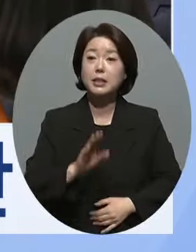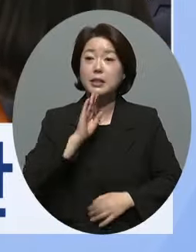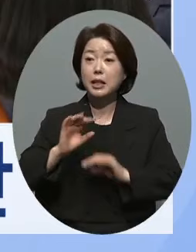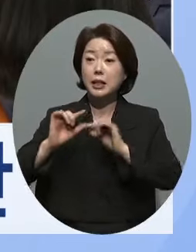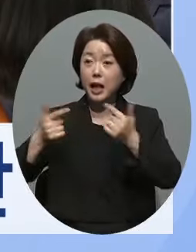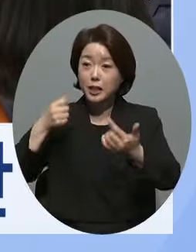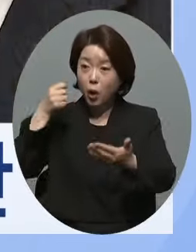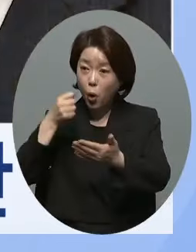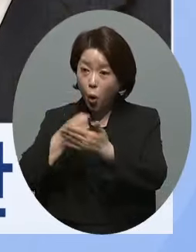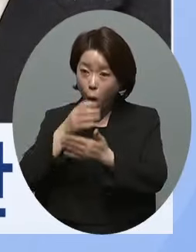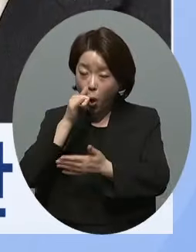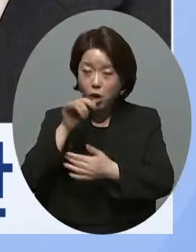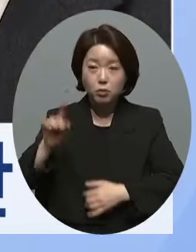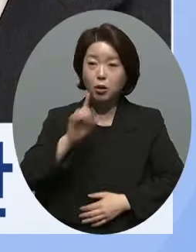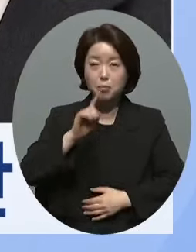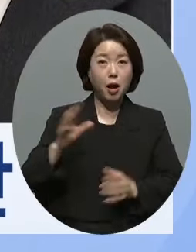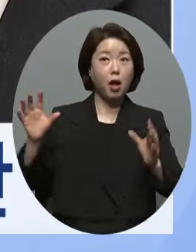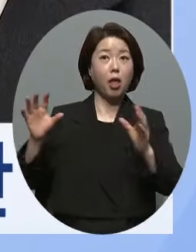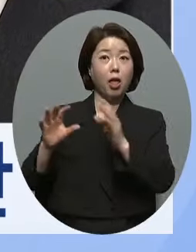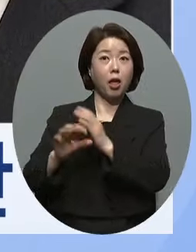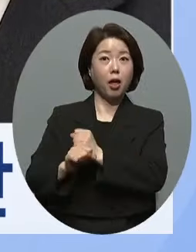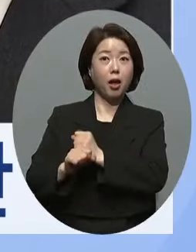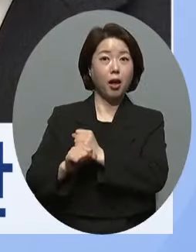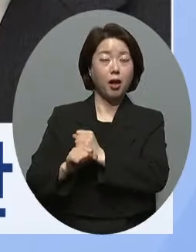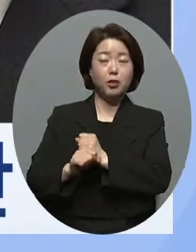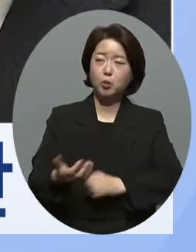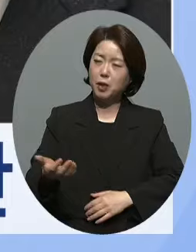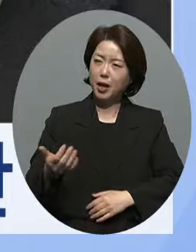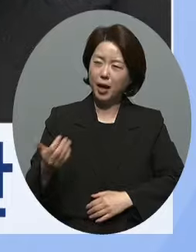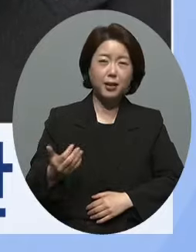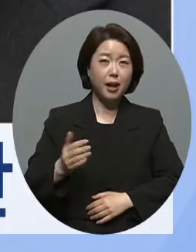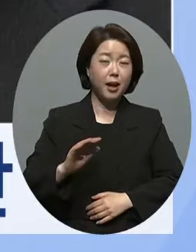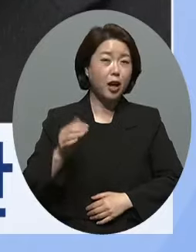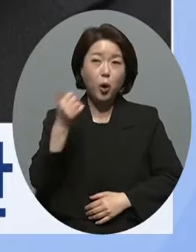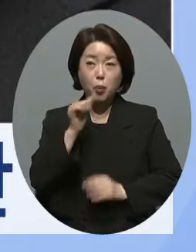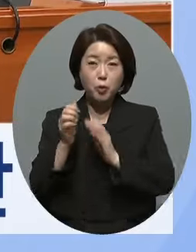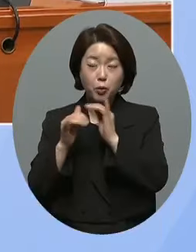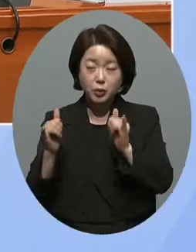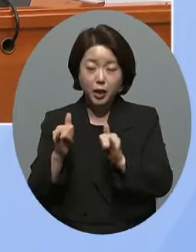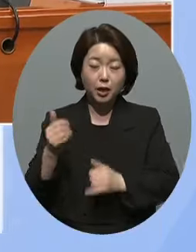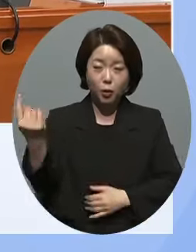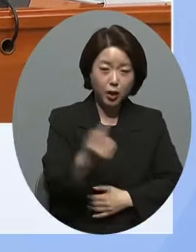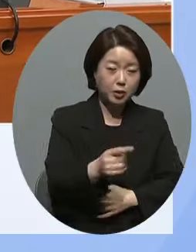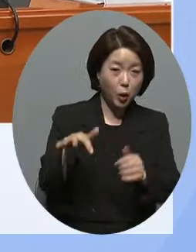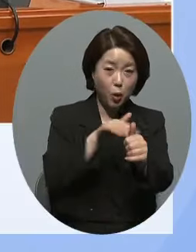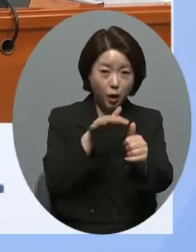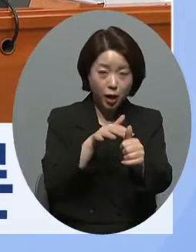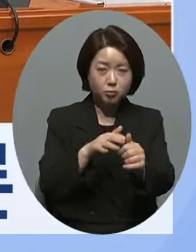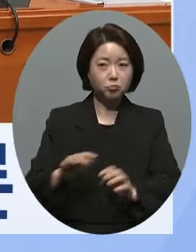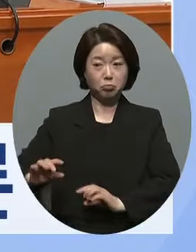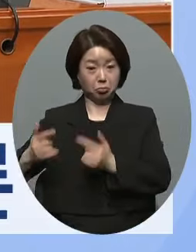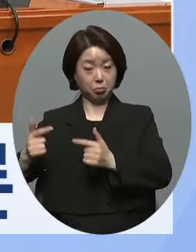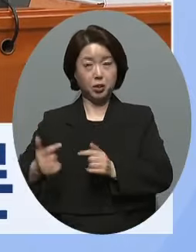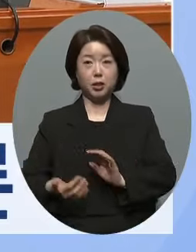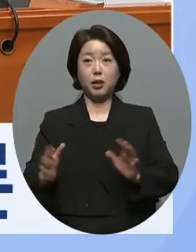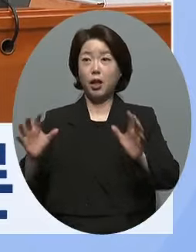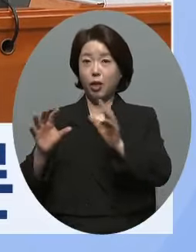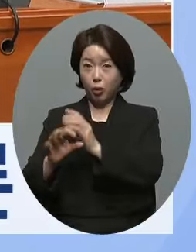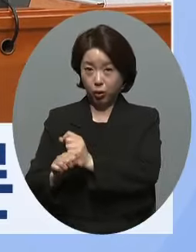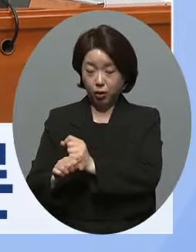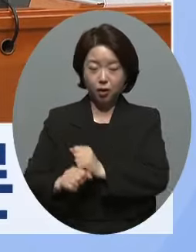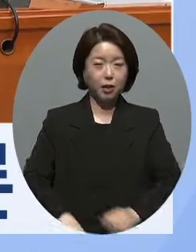되니까 거기에 대한 언급 없죠 그다음에 전관 전관이 뭐 회유했다는 의혹 그 전관이 부인하니 아 아닌 걸로 됐죠 CCTV 몰카 의역도